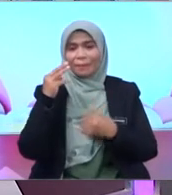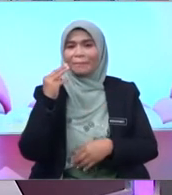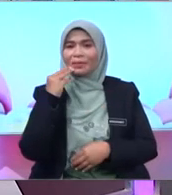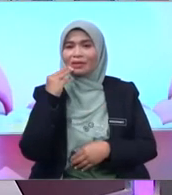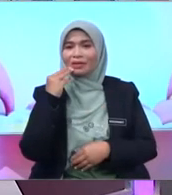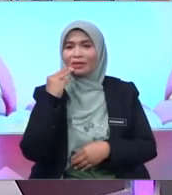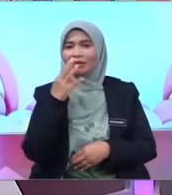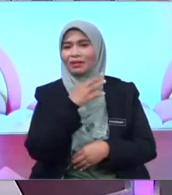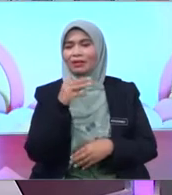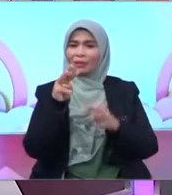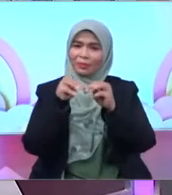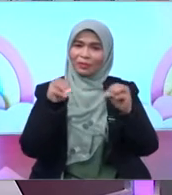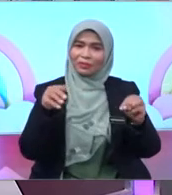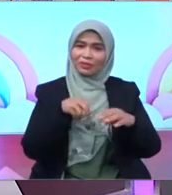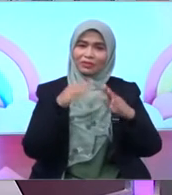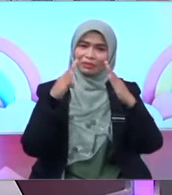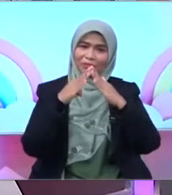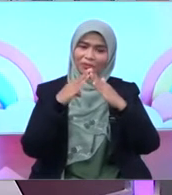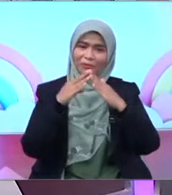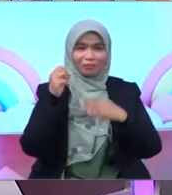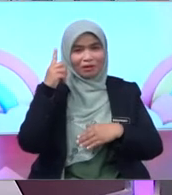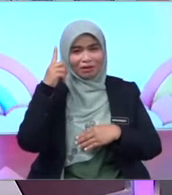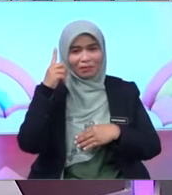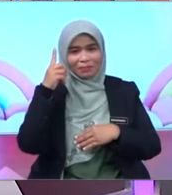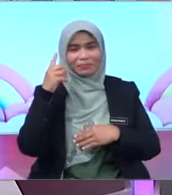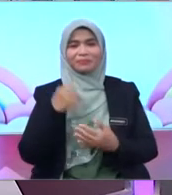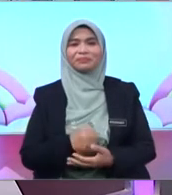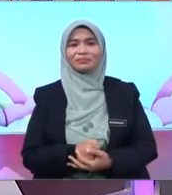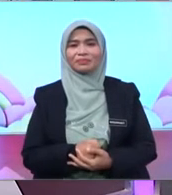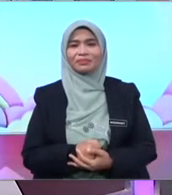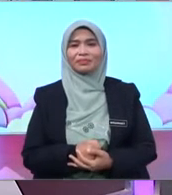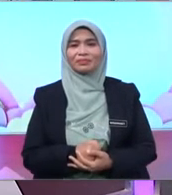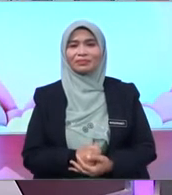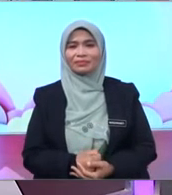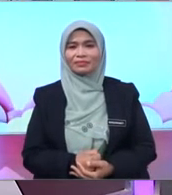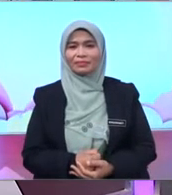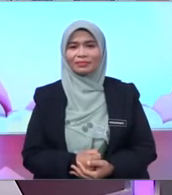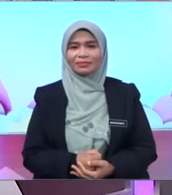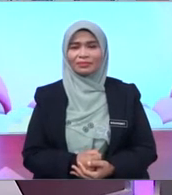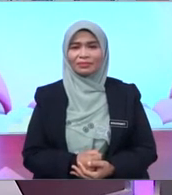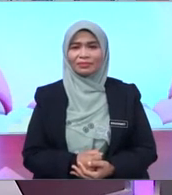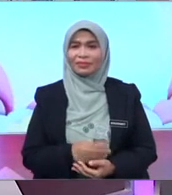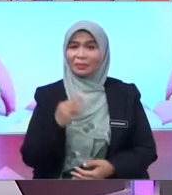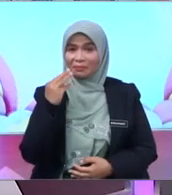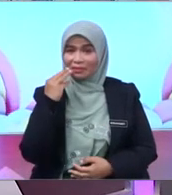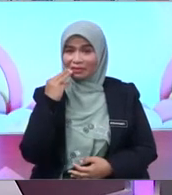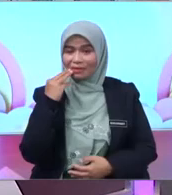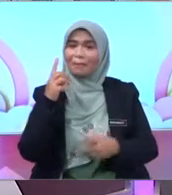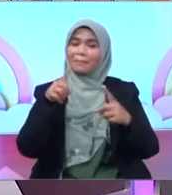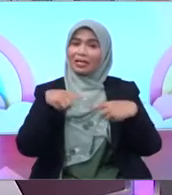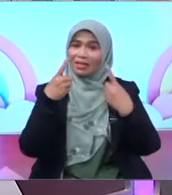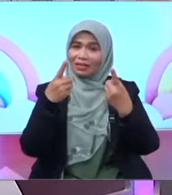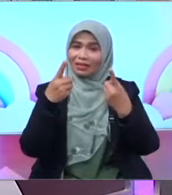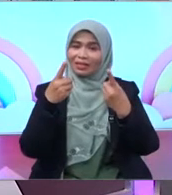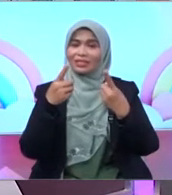difahami situasi yang cek kuberikan Oke situasinya Oke Ang Mira pergi ke suaminya